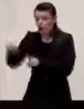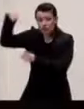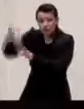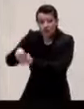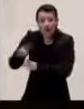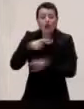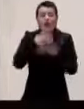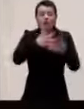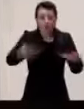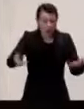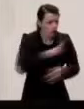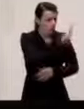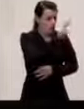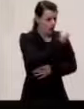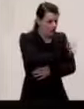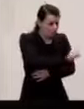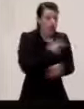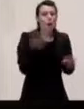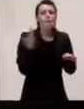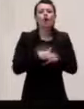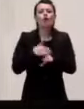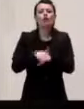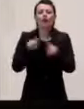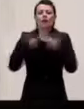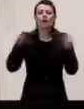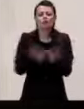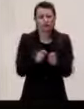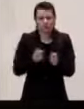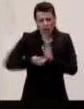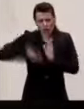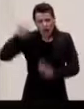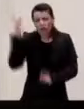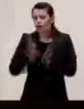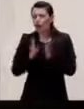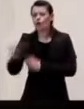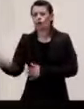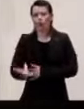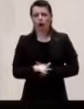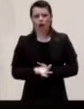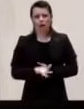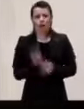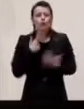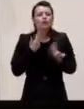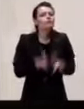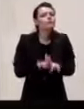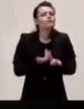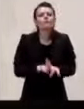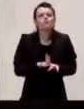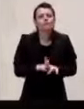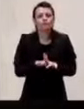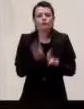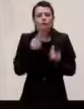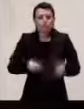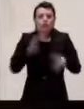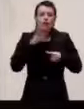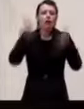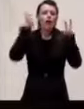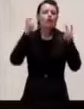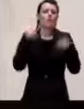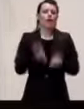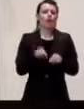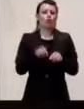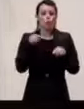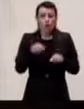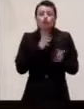e sull'RSA a essere molto elevata rispetto agli altri. Quindi questo è il tema che è successo. Il tema